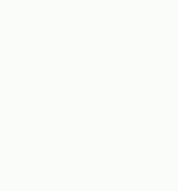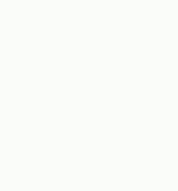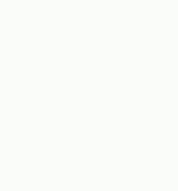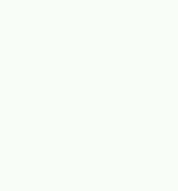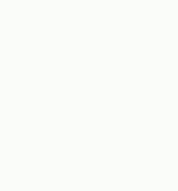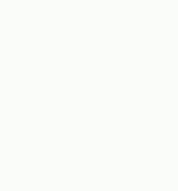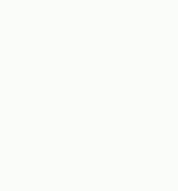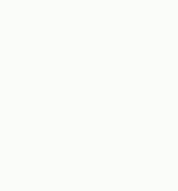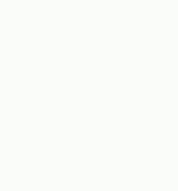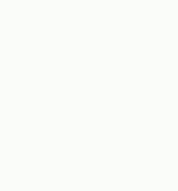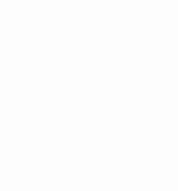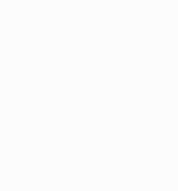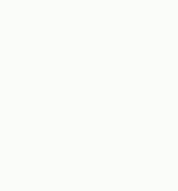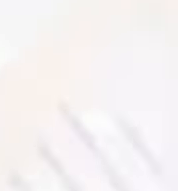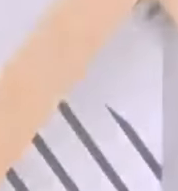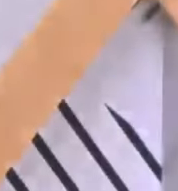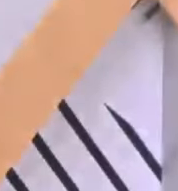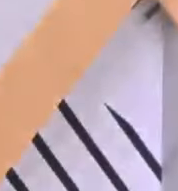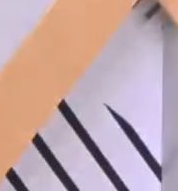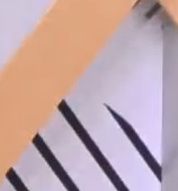sebagainya.